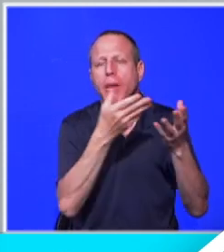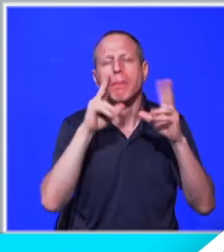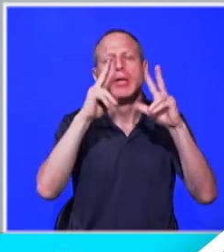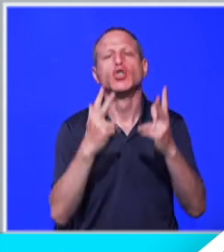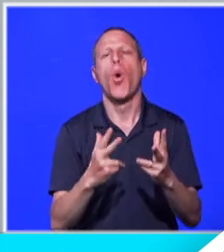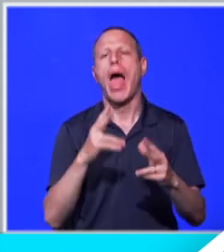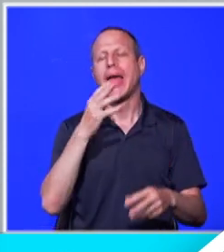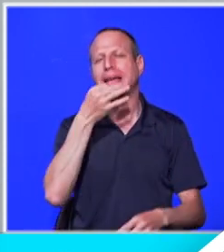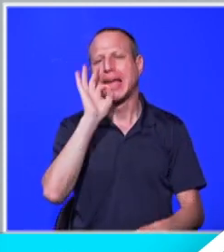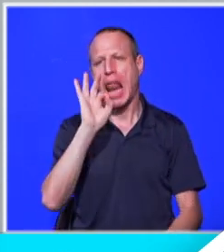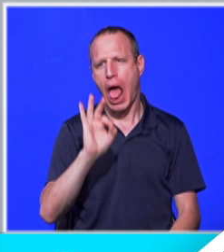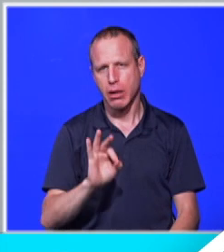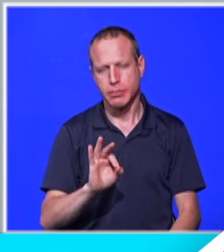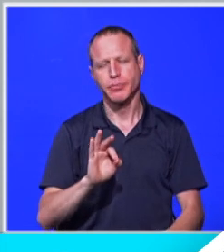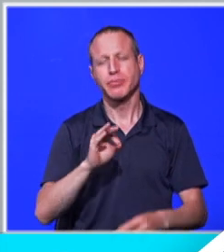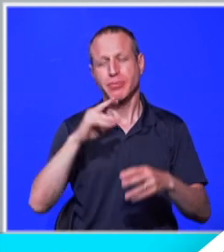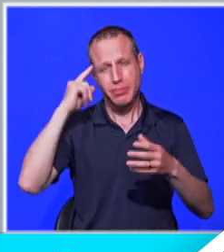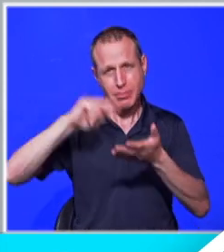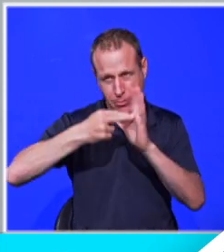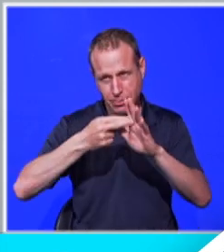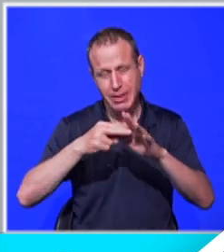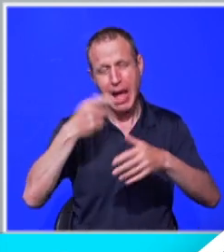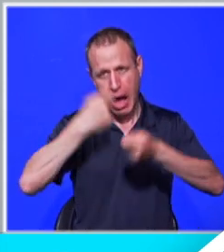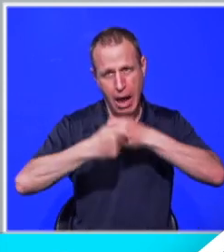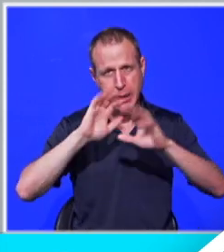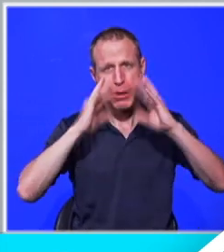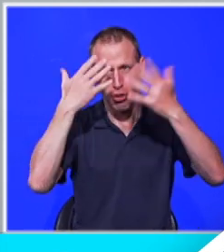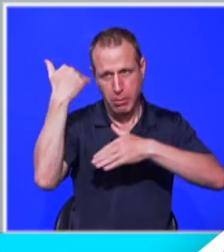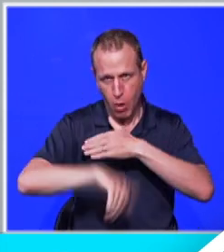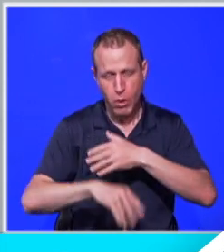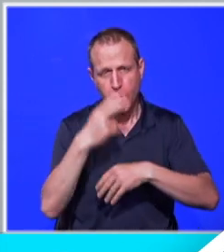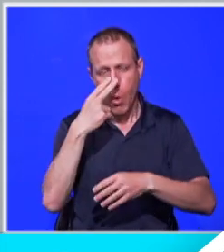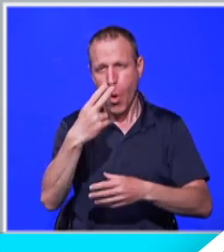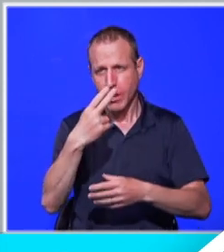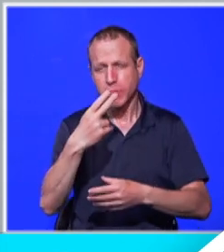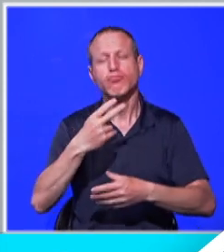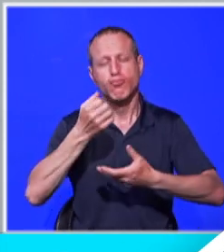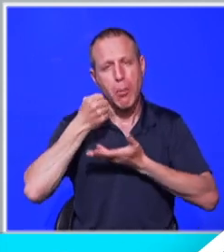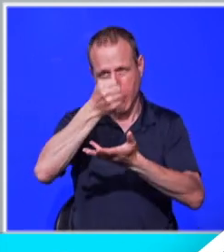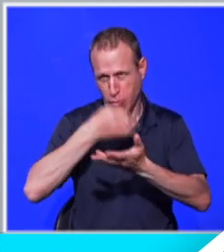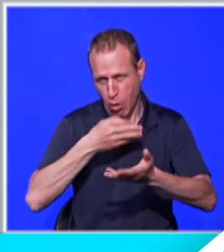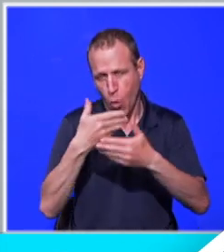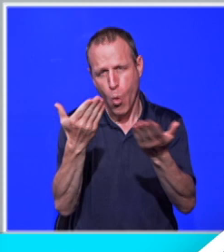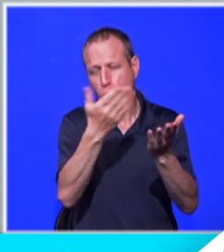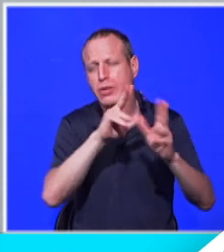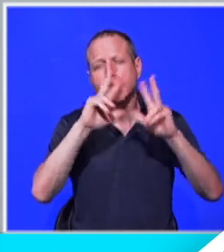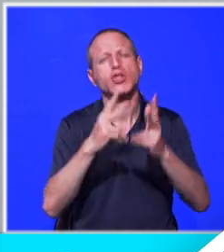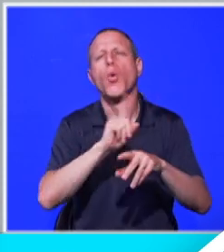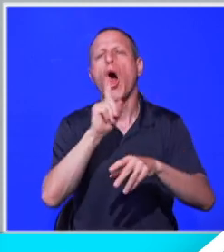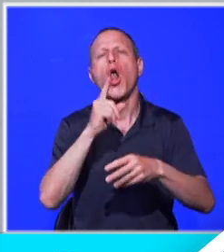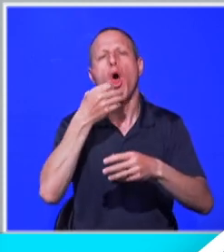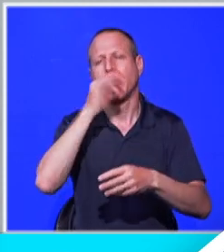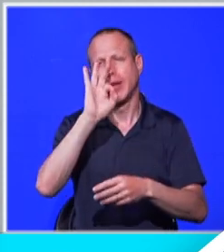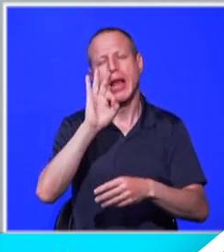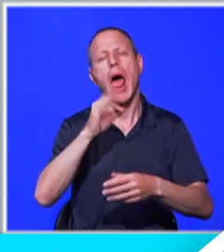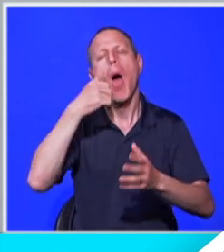יעילה. ובמדיניות הכלכלית בעשור האחרון אנחנו רואים שהמשאבים שלנו הוקצו בצורה לא יעילה. המונופולים קיבלו חיבוק,